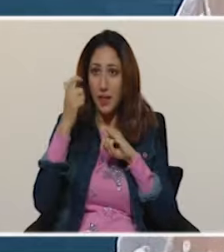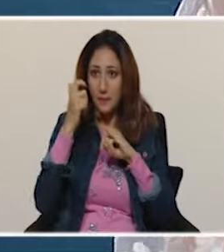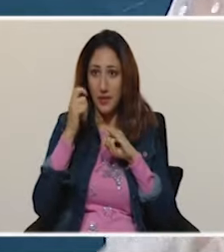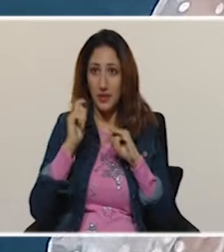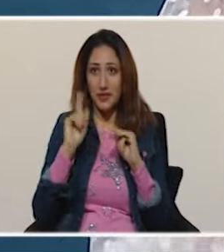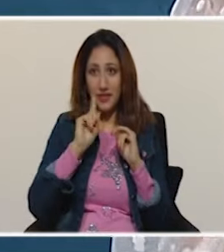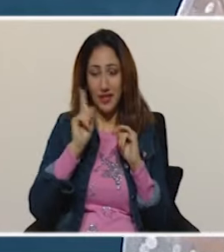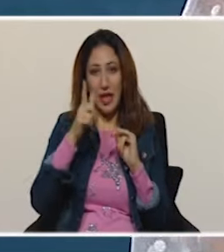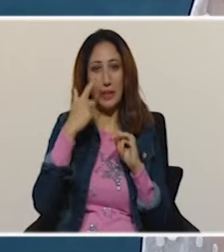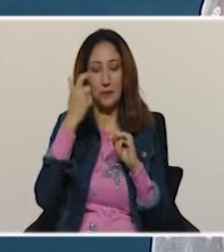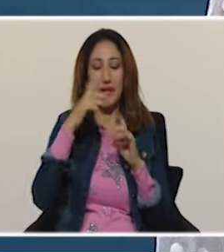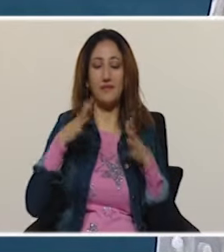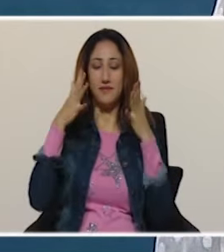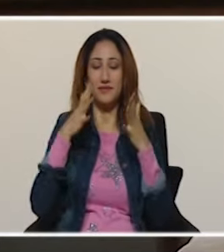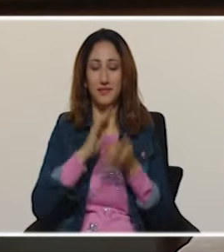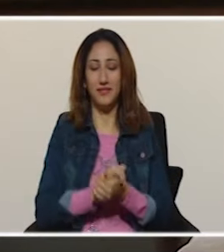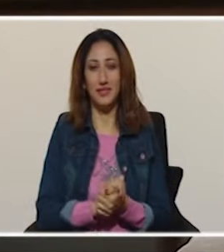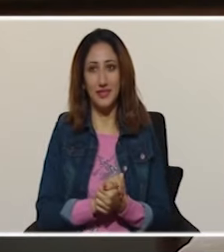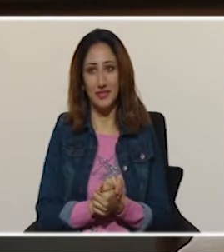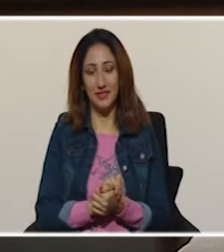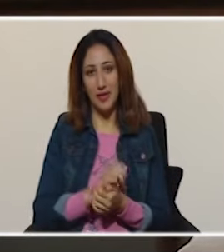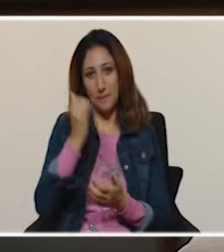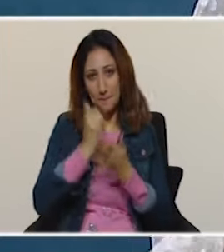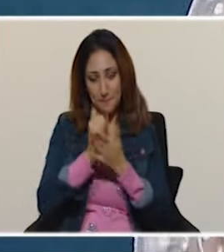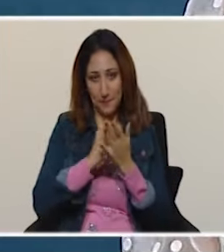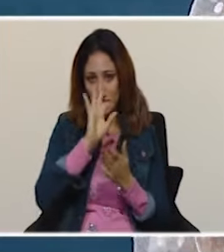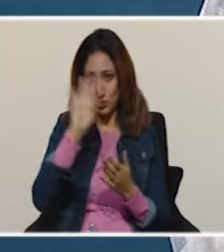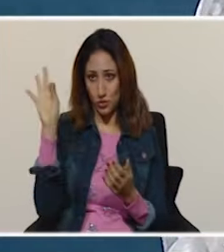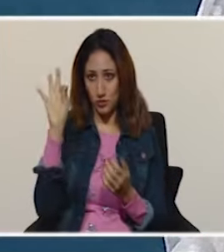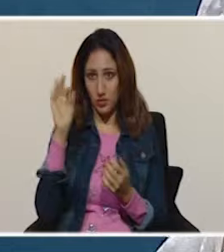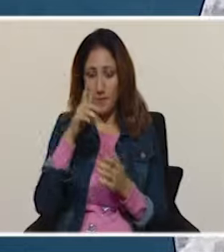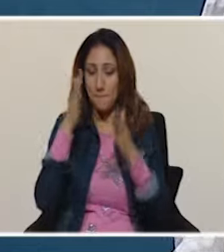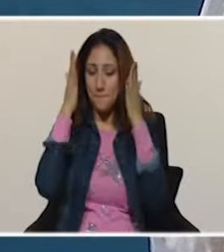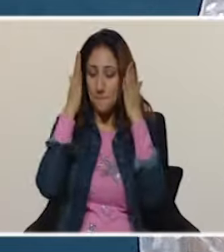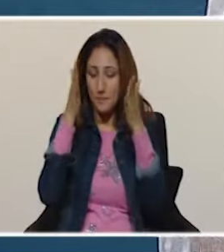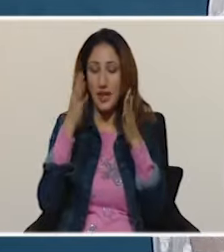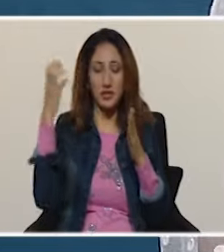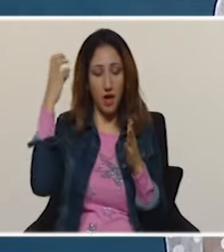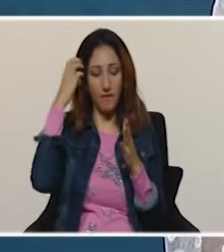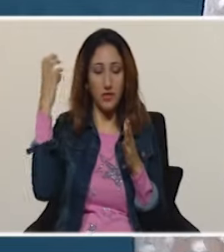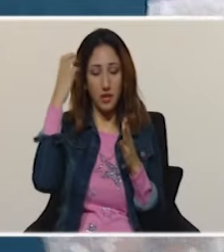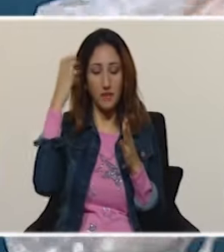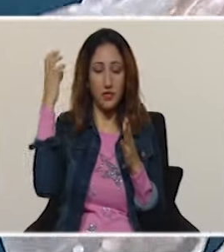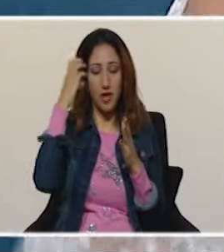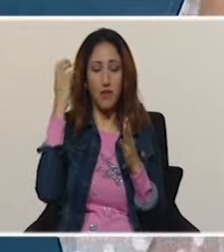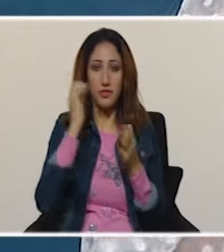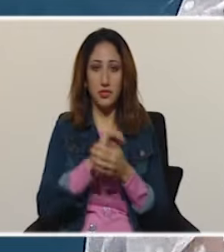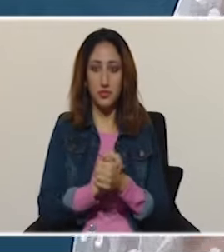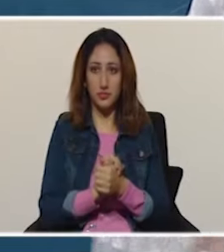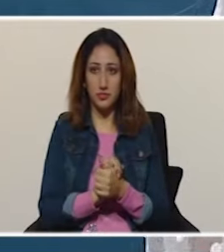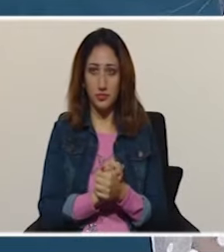له لا كده اوفر كنت شاطره في المدرسه ولا كنت بركز كتير وبحفظ يعني بلقط وبعدين بتشتت